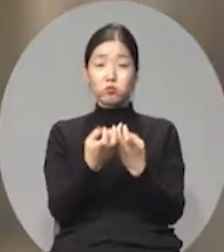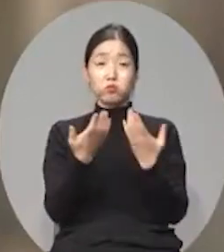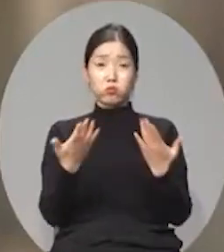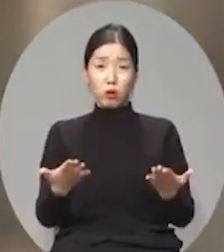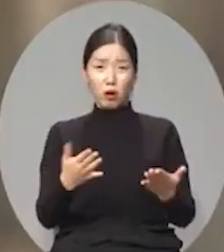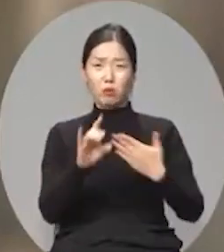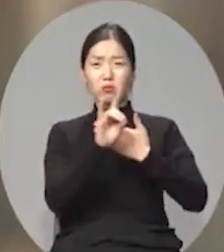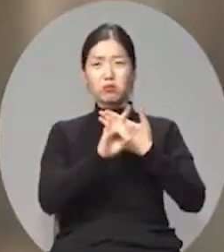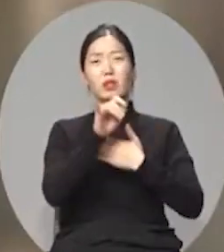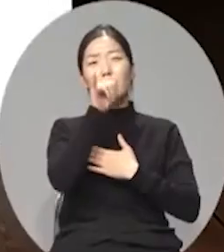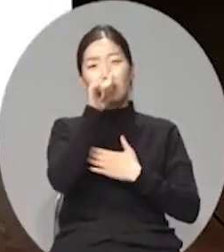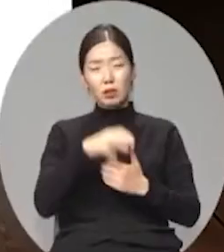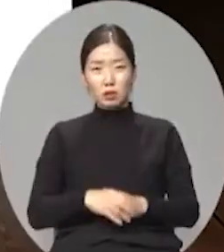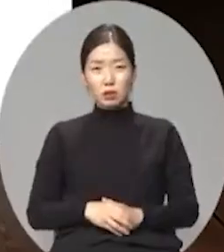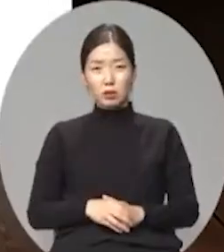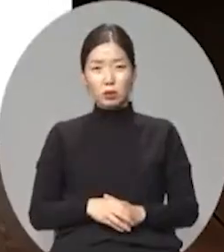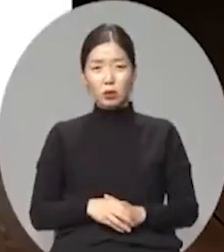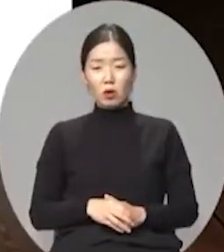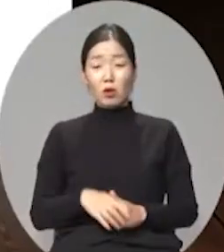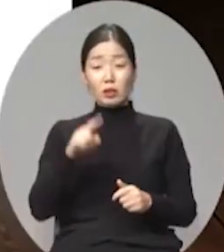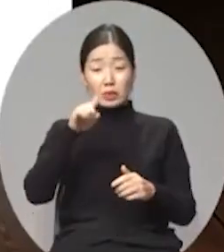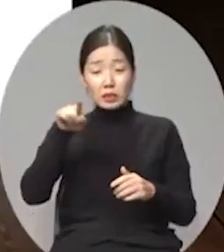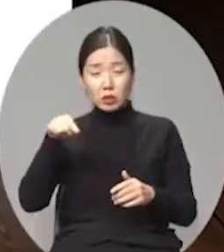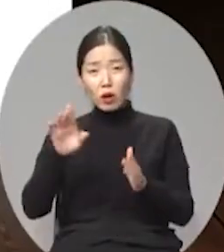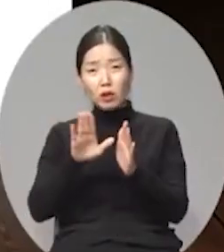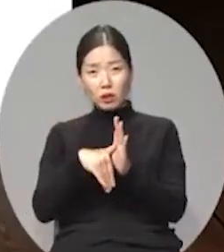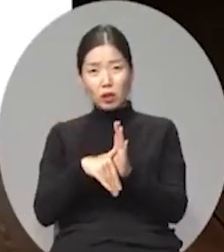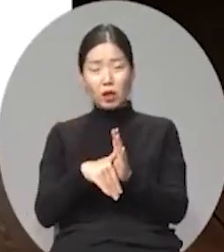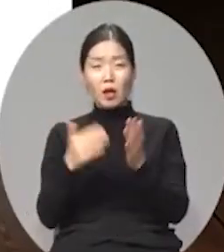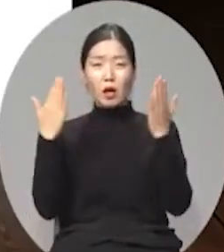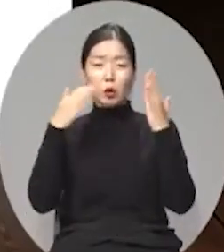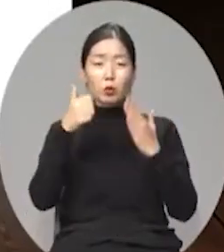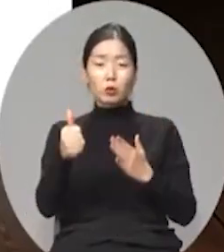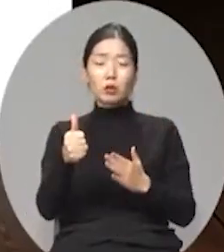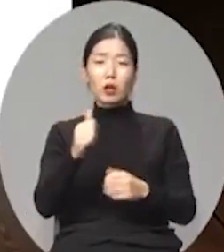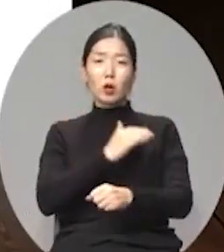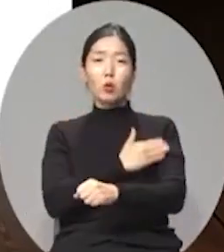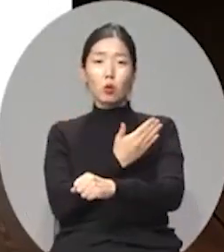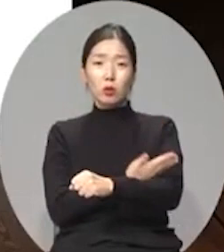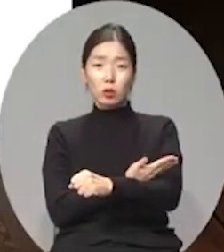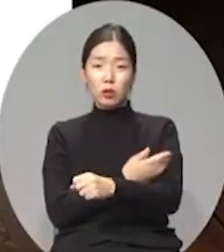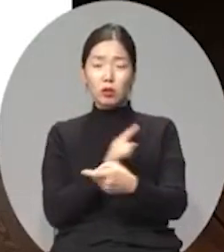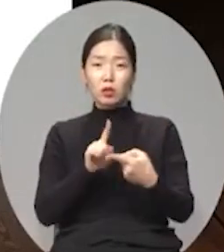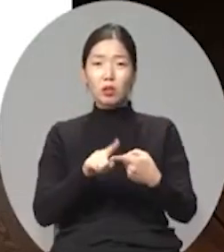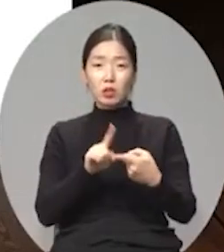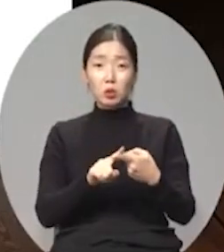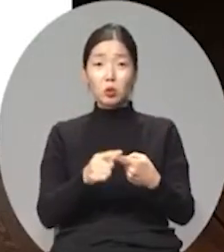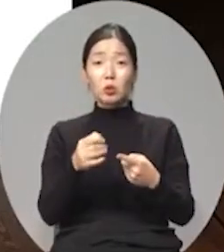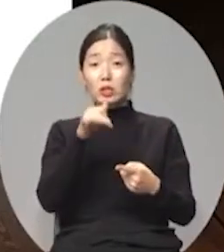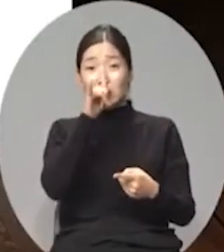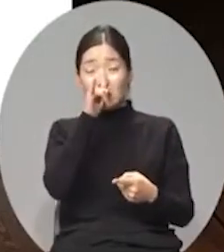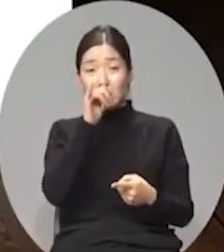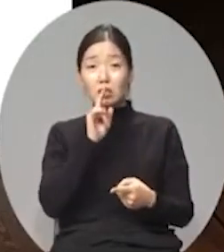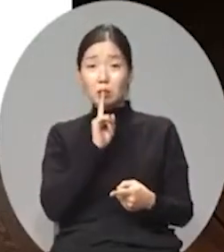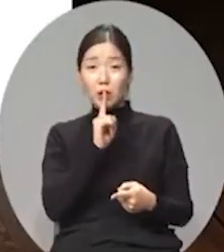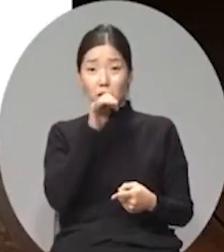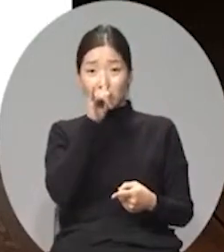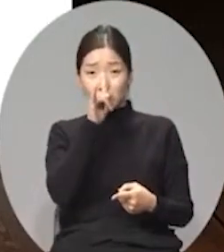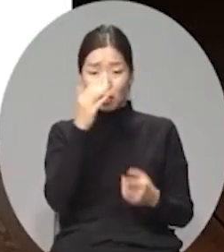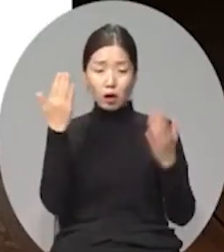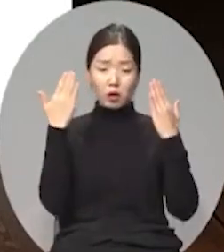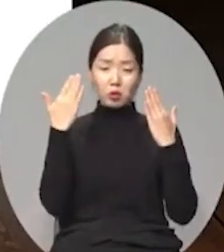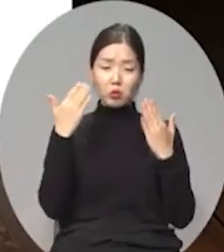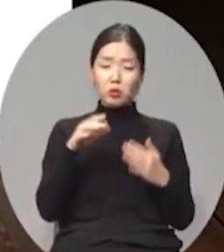없다고 해명했습니다. 출석 인정에 학교장 재량권을 행사할 수 있다는 법과 자체 규정이 존재한다는 지적에도 학교